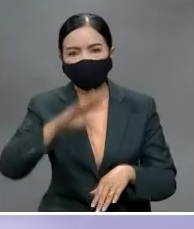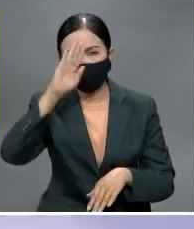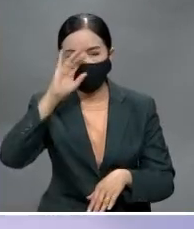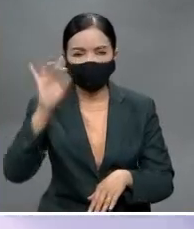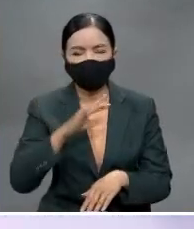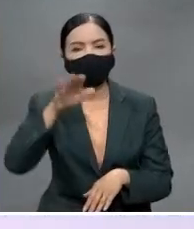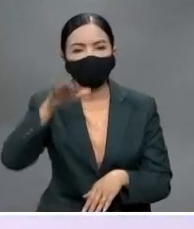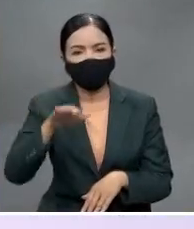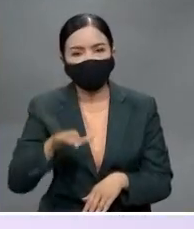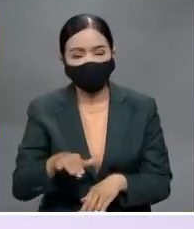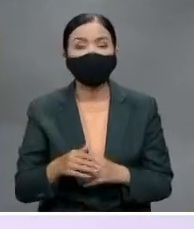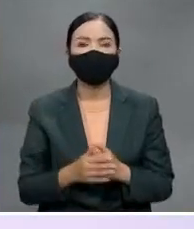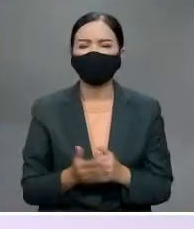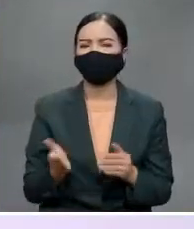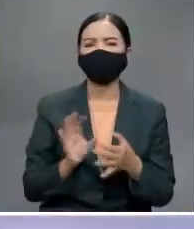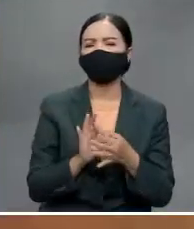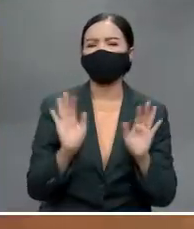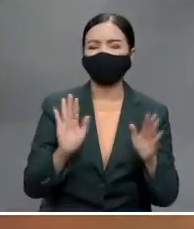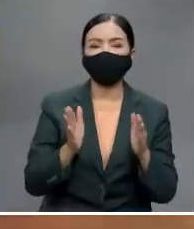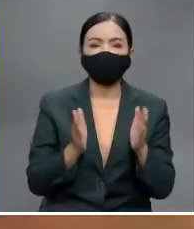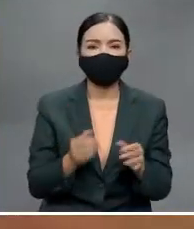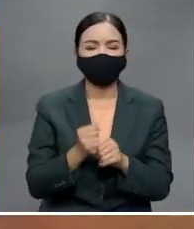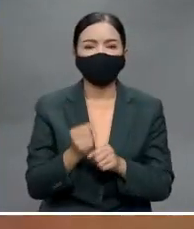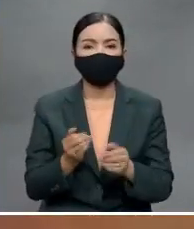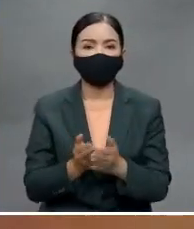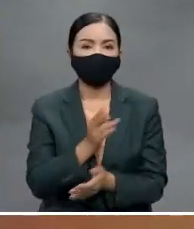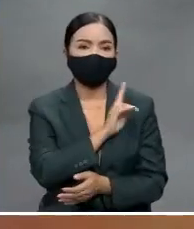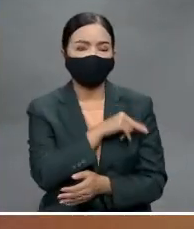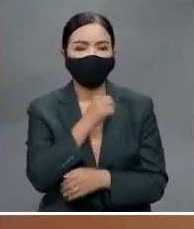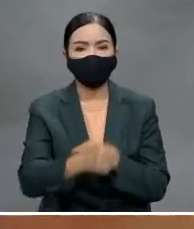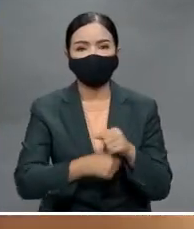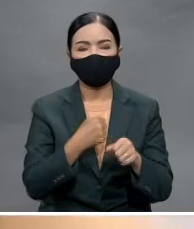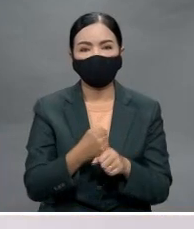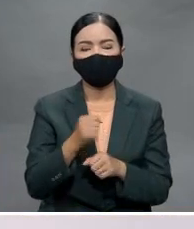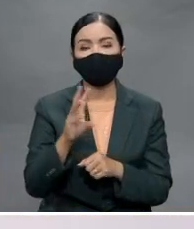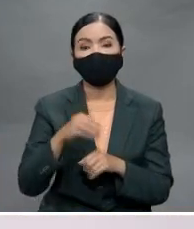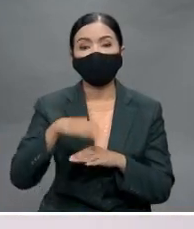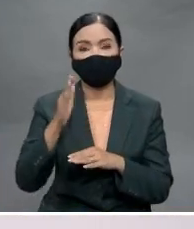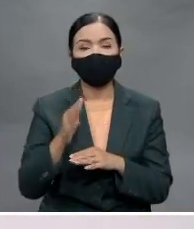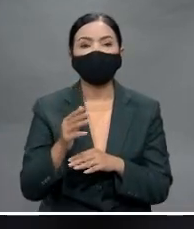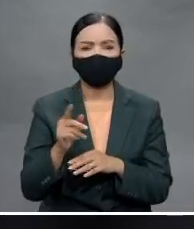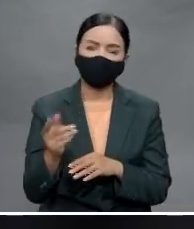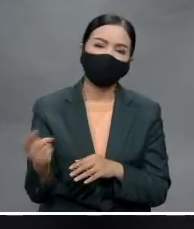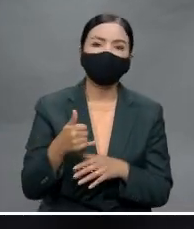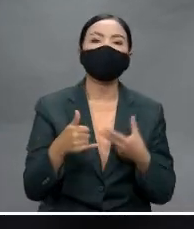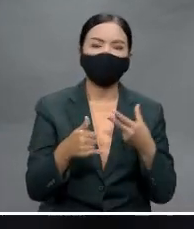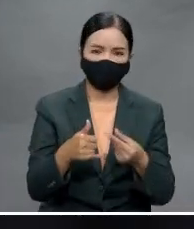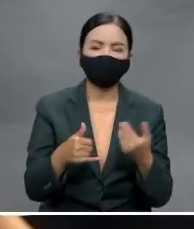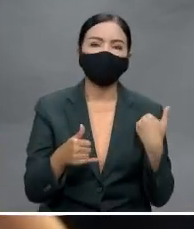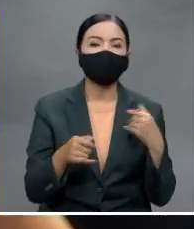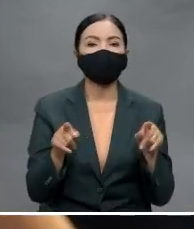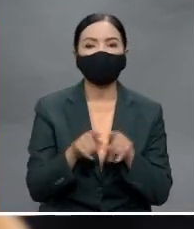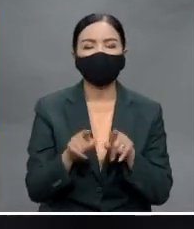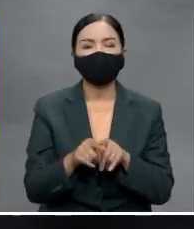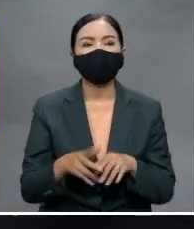ของผู้สูงอายุแล้วนอกจากนี้ไม่ต้องห่วงคุณผู้ชมเพราะว่าบุคลากรทางการแพทย์ที่เขาเกษียณอายุไปแล้วว่ากู 60ปีขึ้นไปก็ยังได้รับการฉีดสีดูแบบ